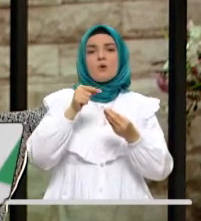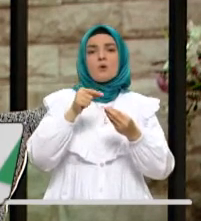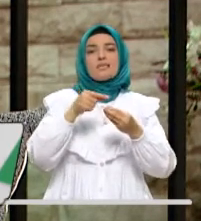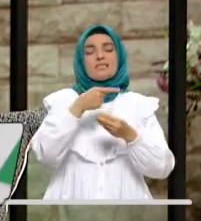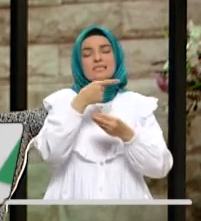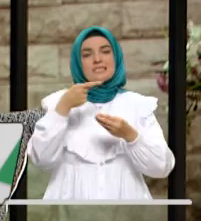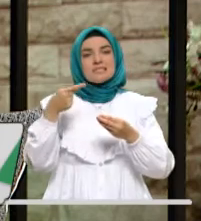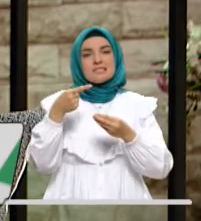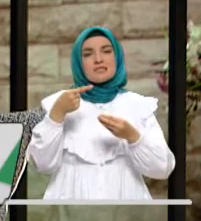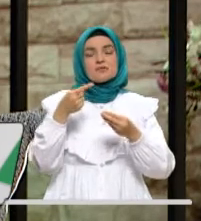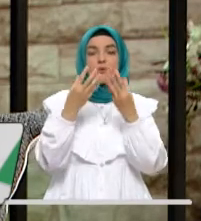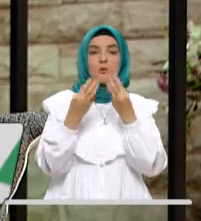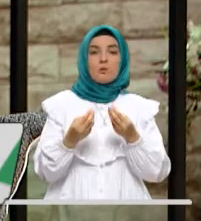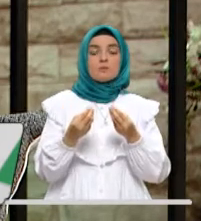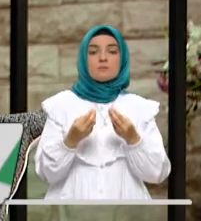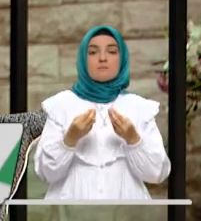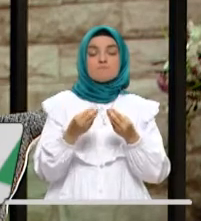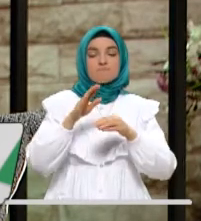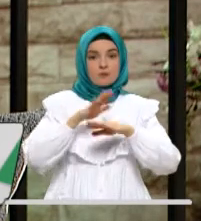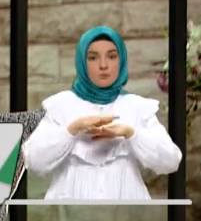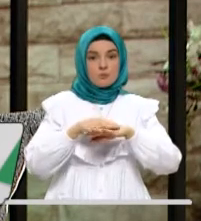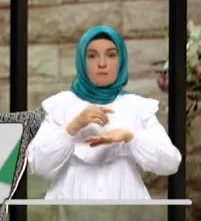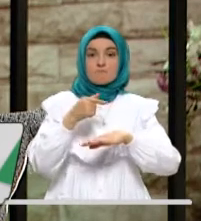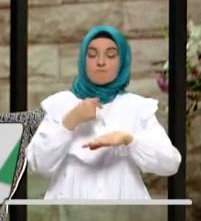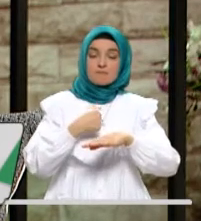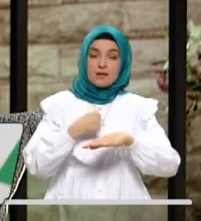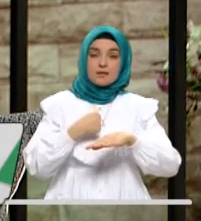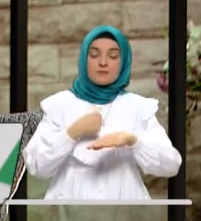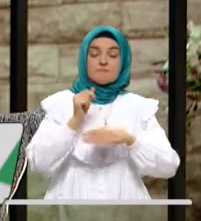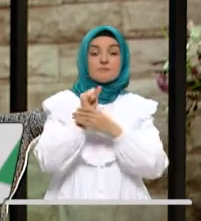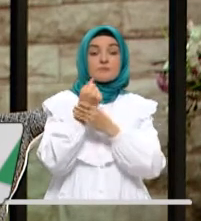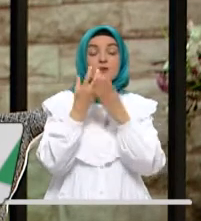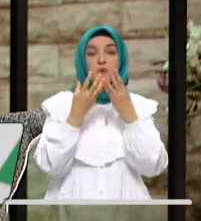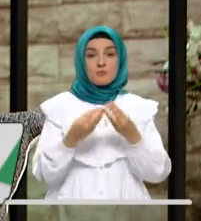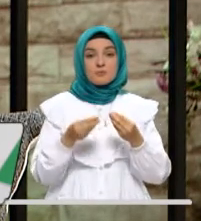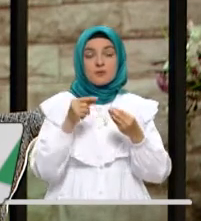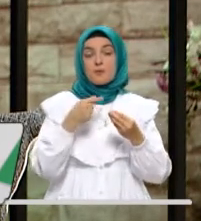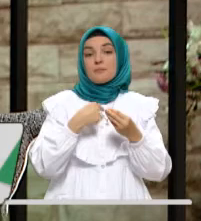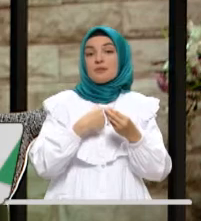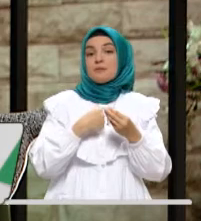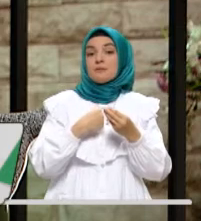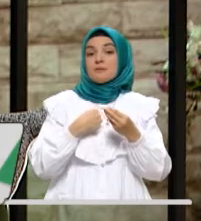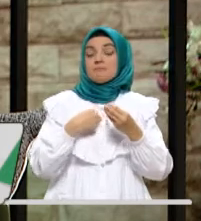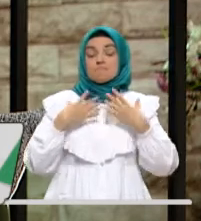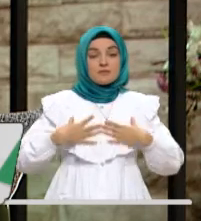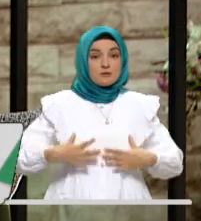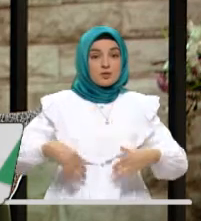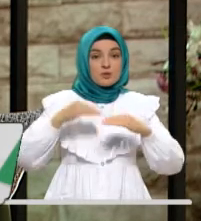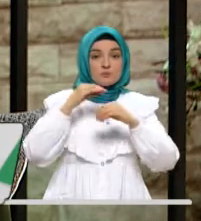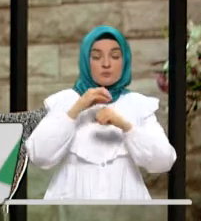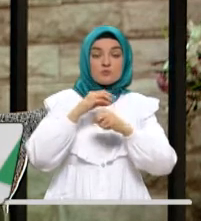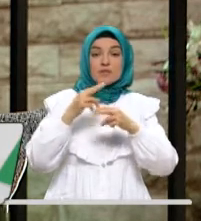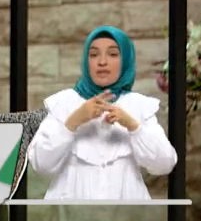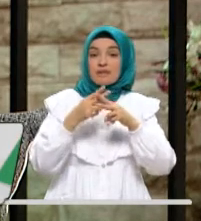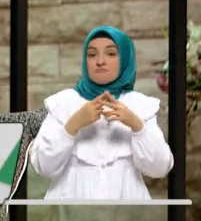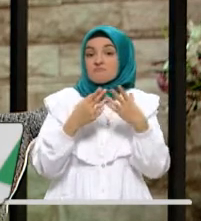nötralize etmeye çalışıyorsunuz. Tamam. Ama ben kimyacı olmama rağmen benim çamaşırım üzerinde ne kadar elektrik var, ben ne kadar pozitif